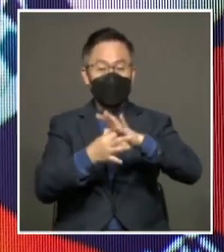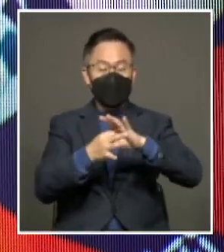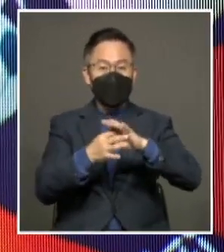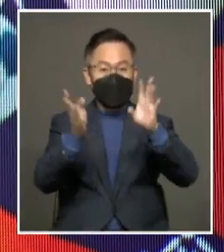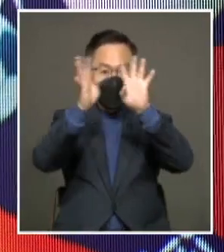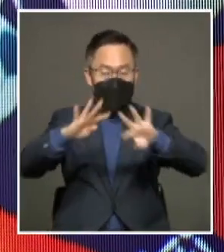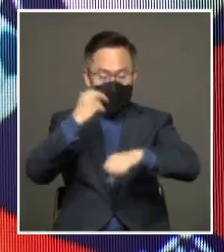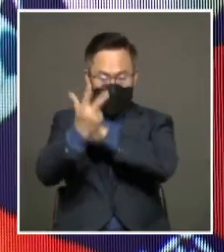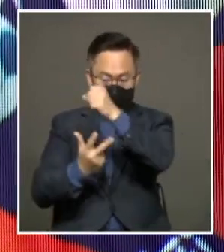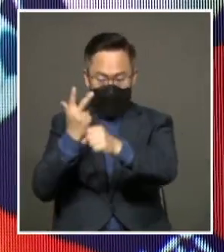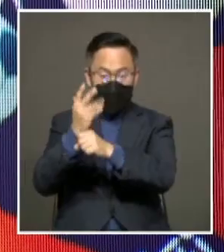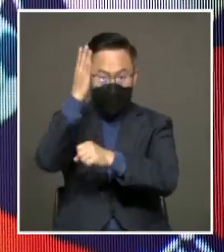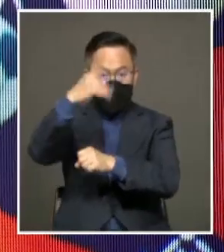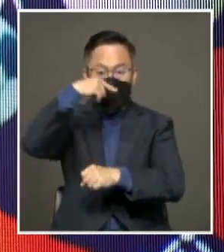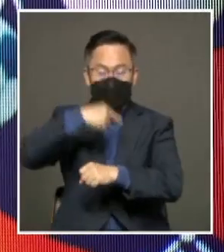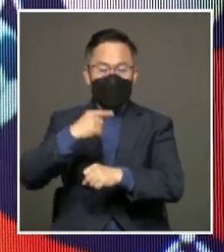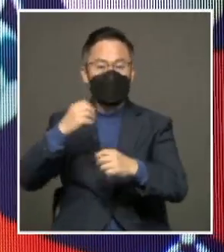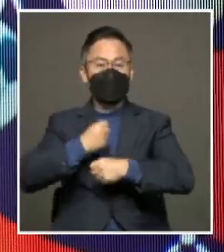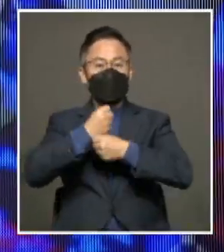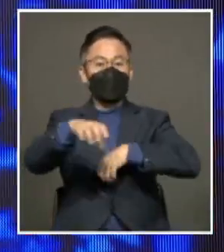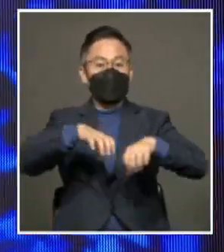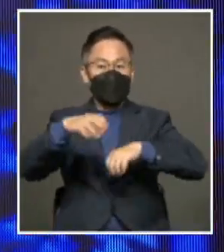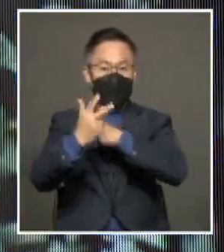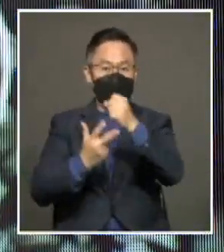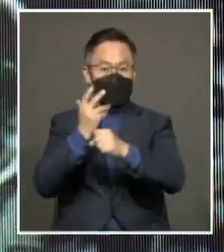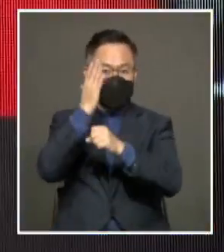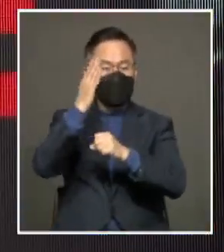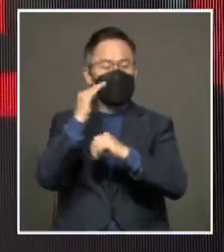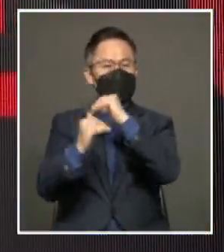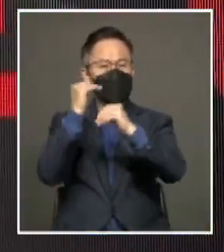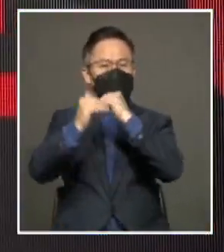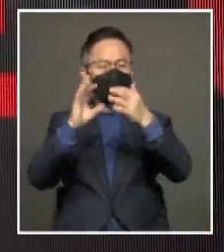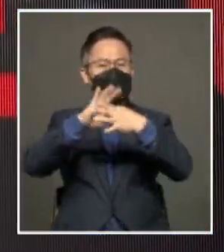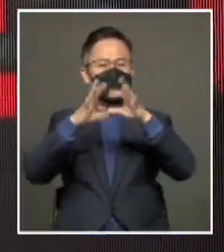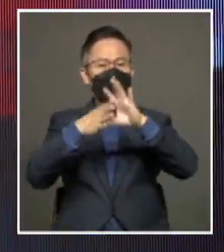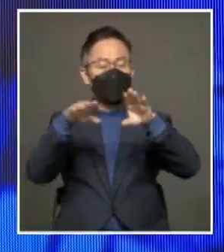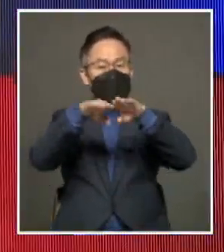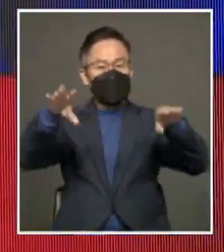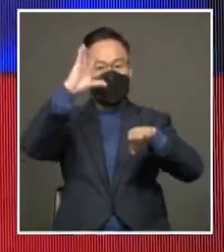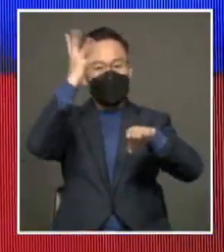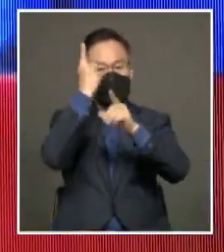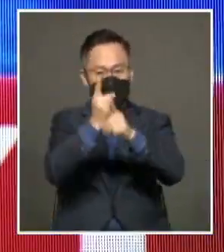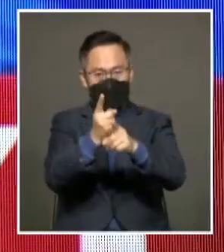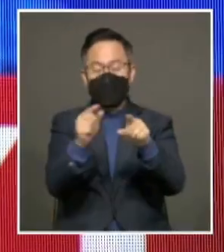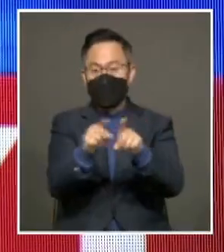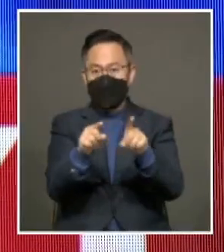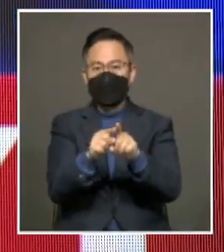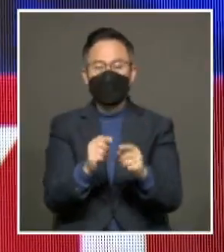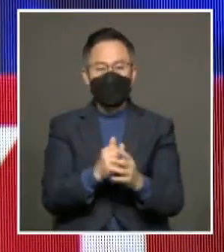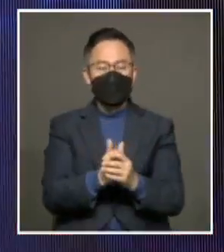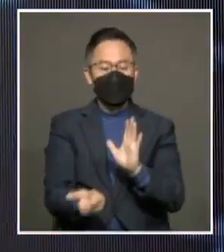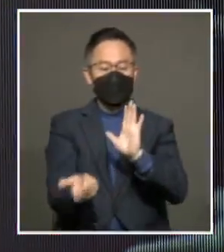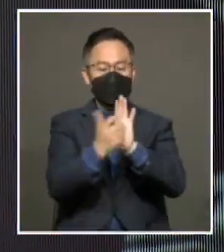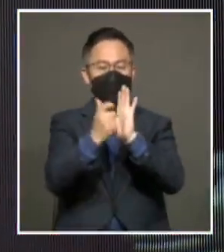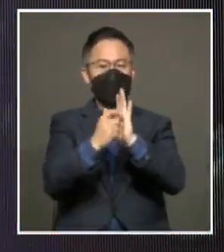มในอีก3ปีข้างหน้าซึ่งก็วางเป้าหมายเอาไว้นะคะว่าอยากจะพัฒนากีฬาซีเกมให้มีความเป็นสากลมากขึ้นรวมถึงการแข่งขัน